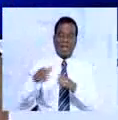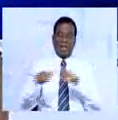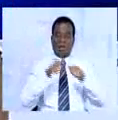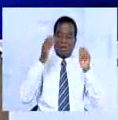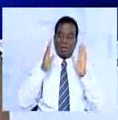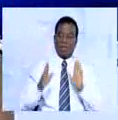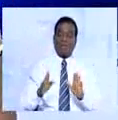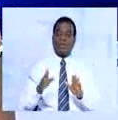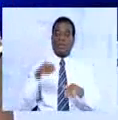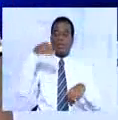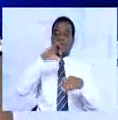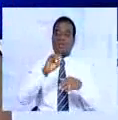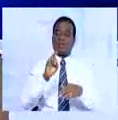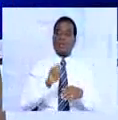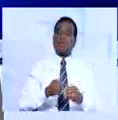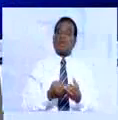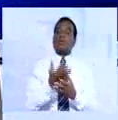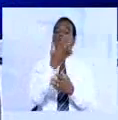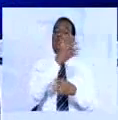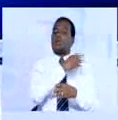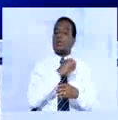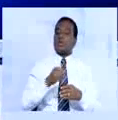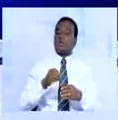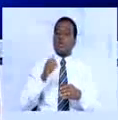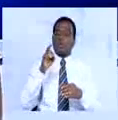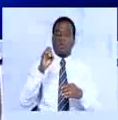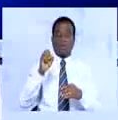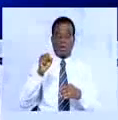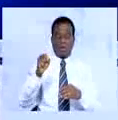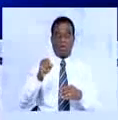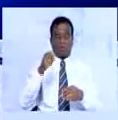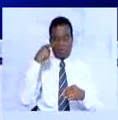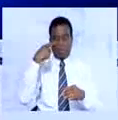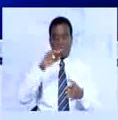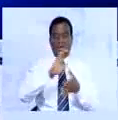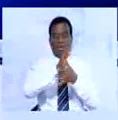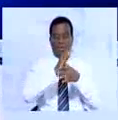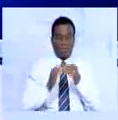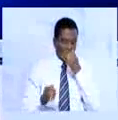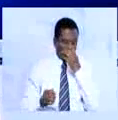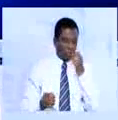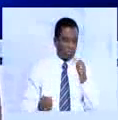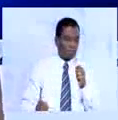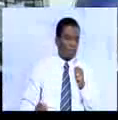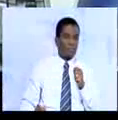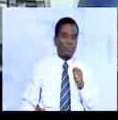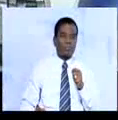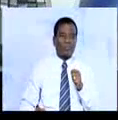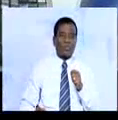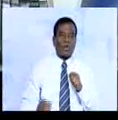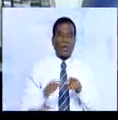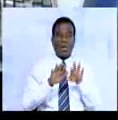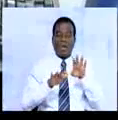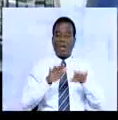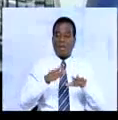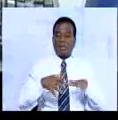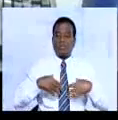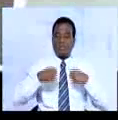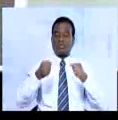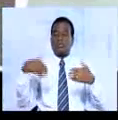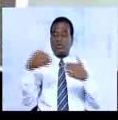acteurs actifs de l'expansion de l'usage des TIC. Le point avec Eman Niamien. La cybersanté, une